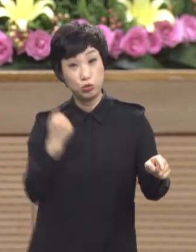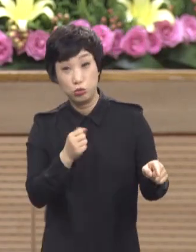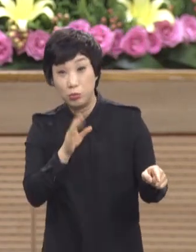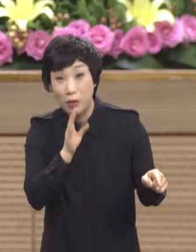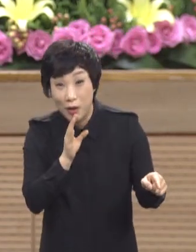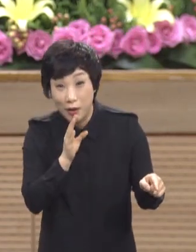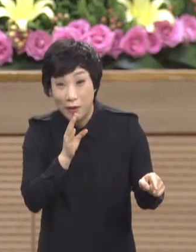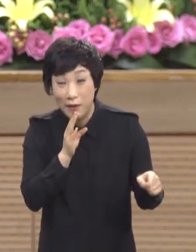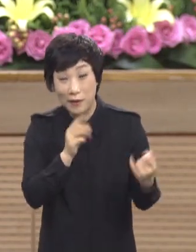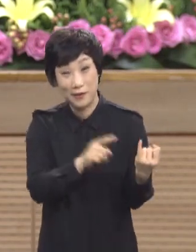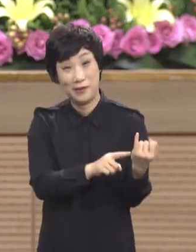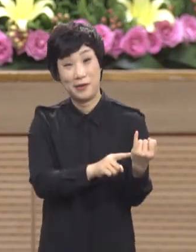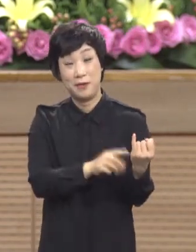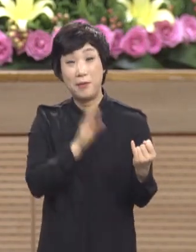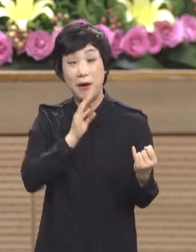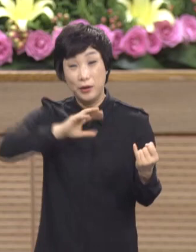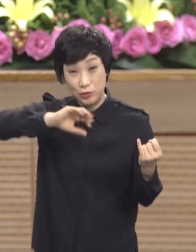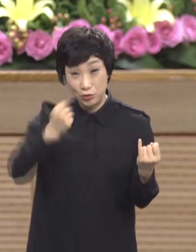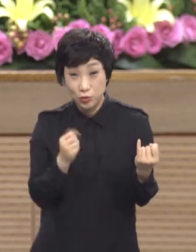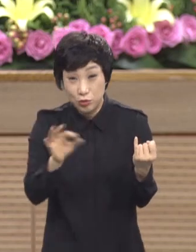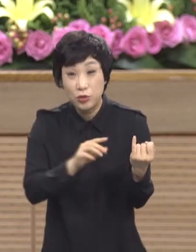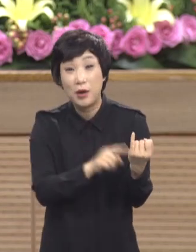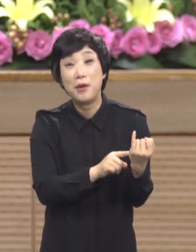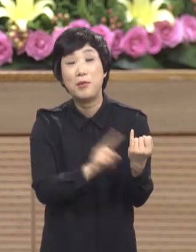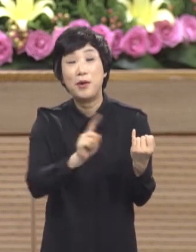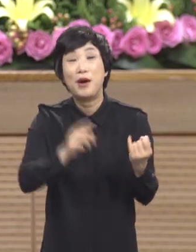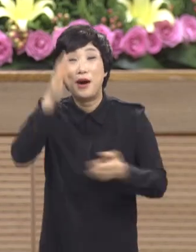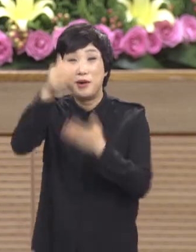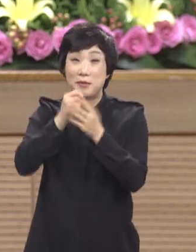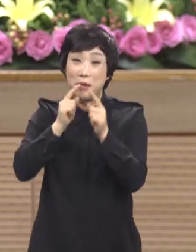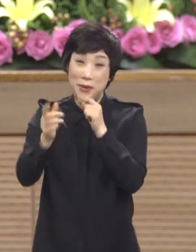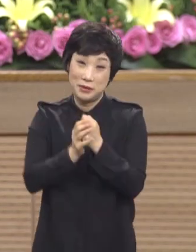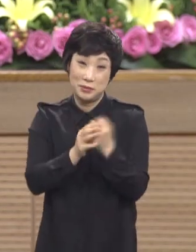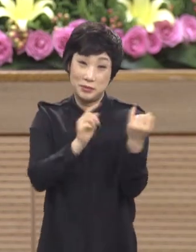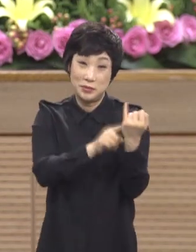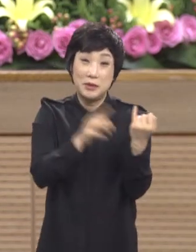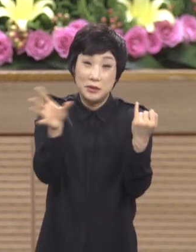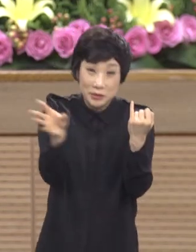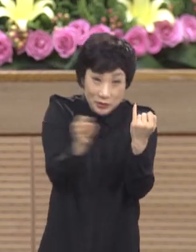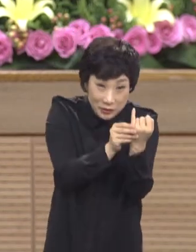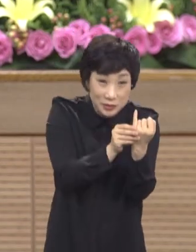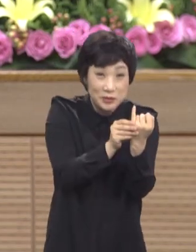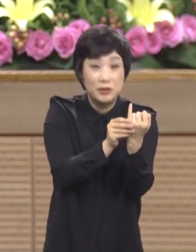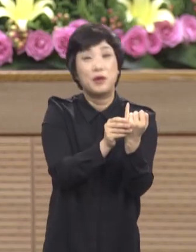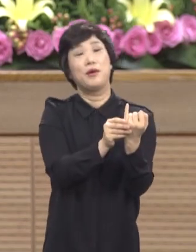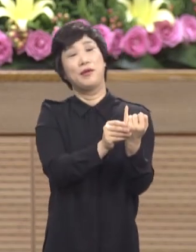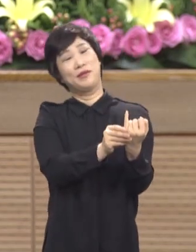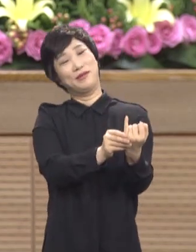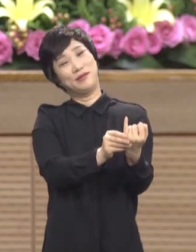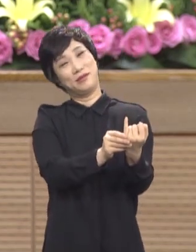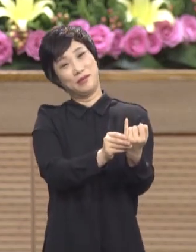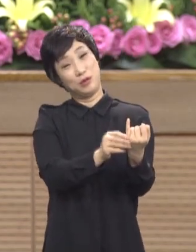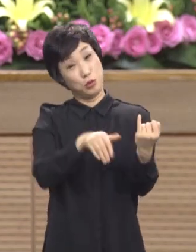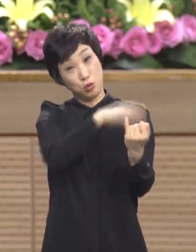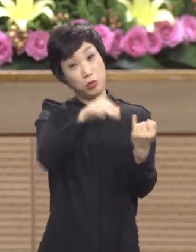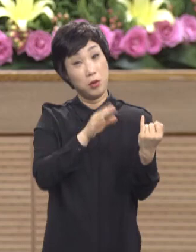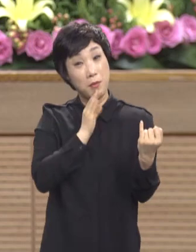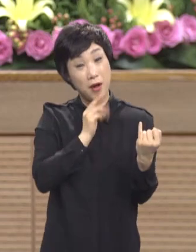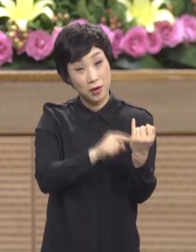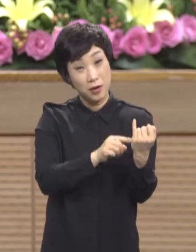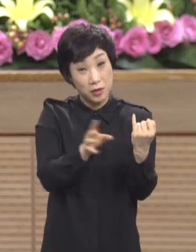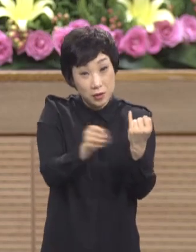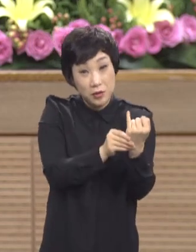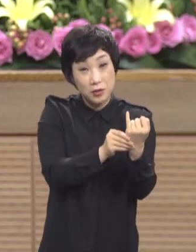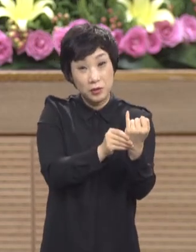겁니다. 이제 바로 받아들이는 순간 하나님 말씀이 그에게 이루어지자마자 추녀가 뱃속에